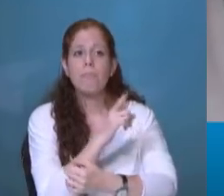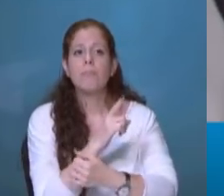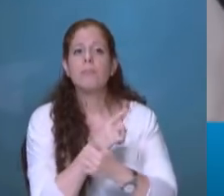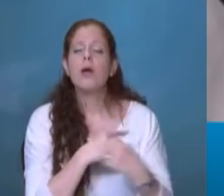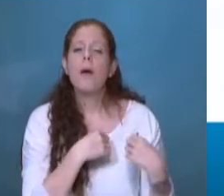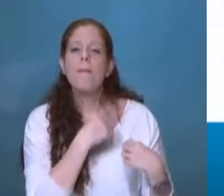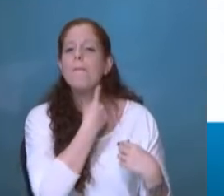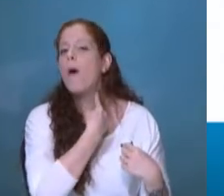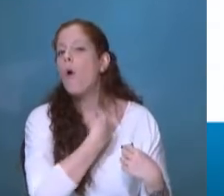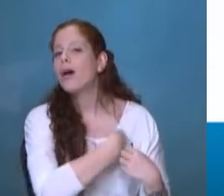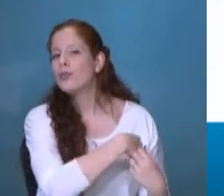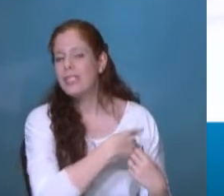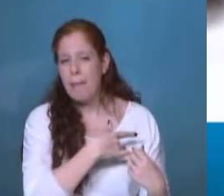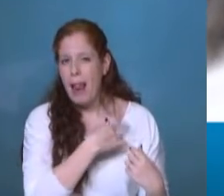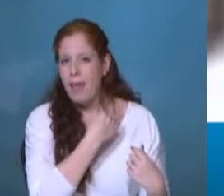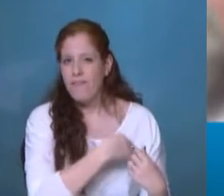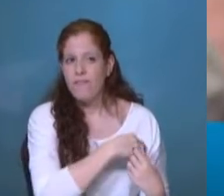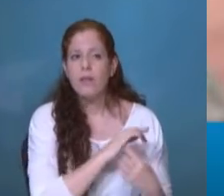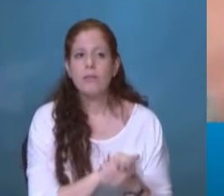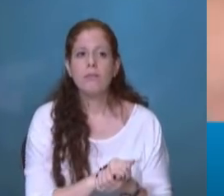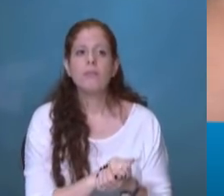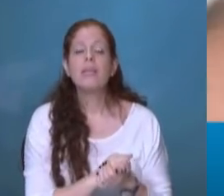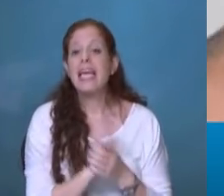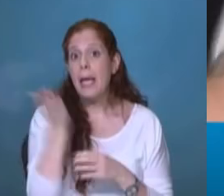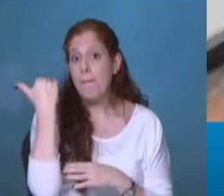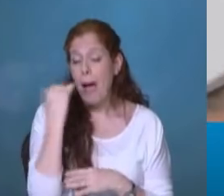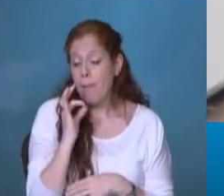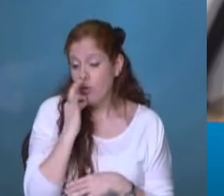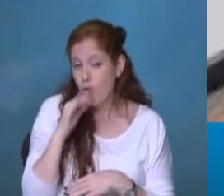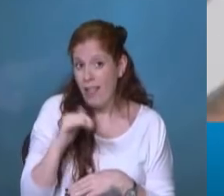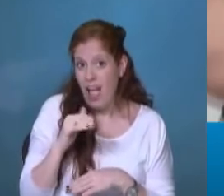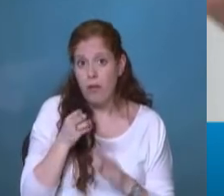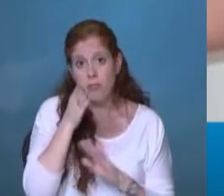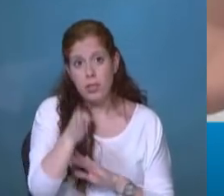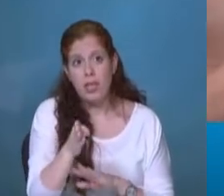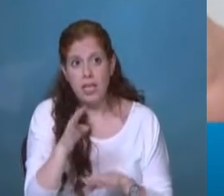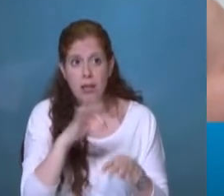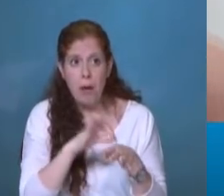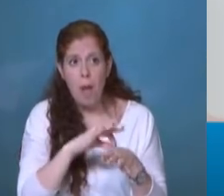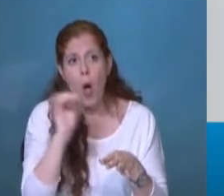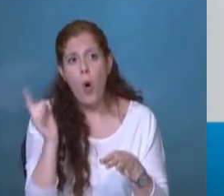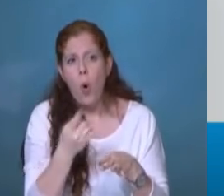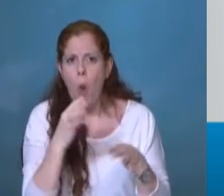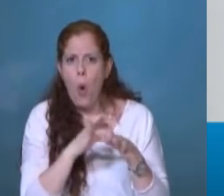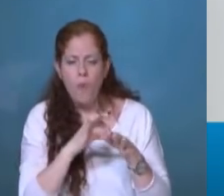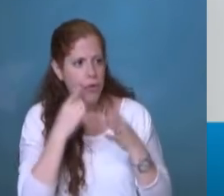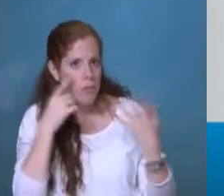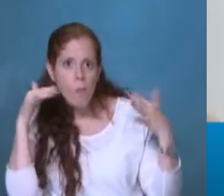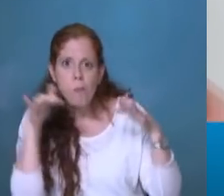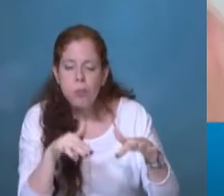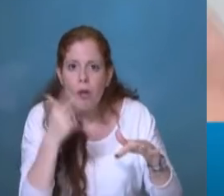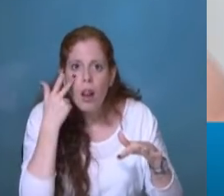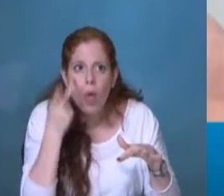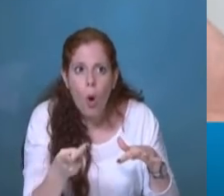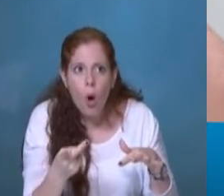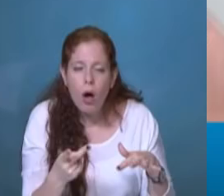ארוכים. אם פעם, כשהיה נער, נכנס למרפאה, כולנו, כל הרופאים היו מצטופפים סביבו ומסתכלים